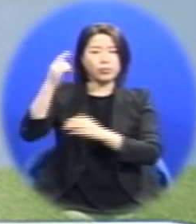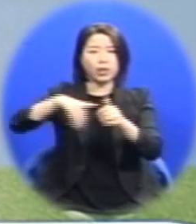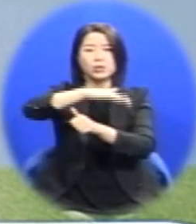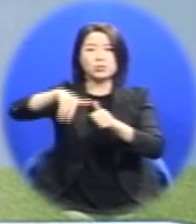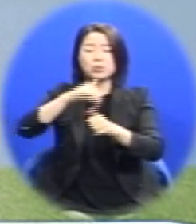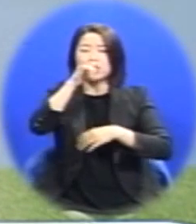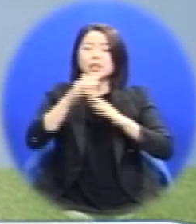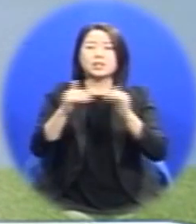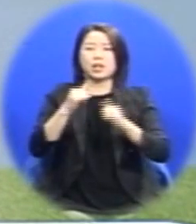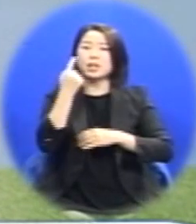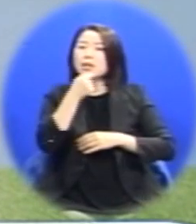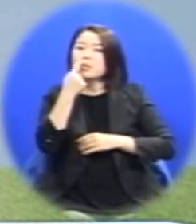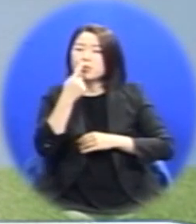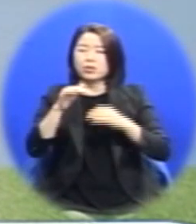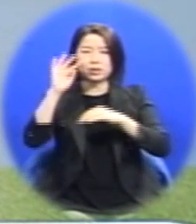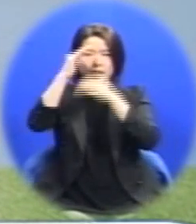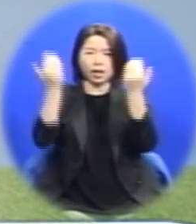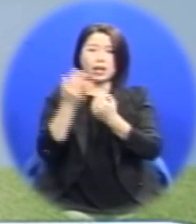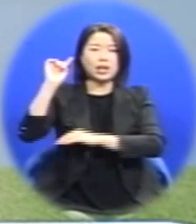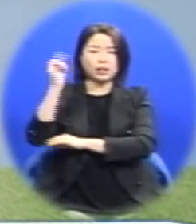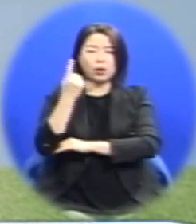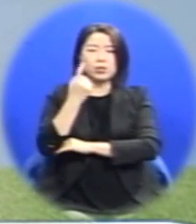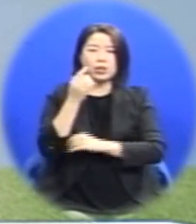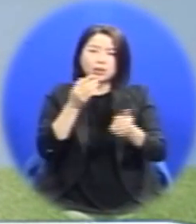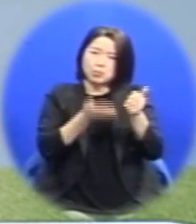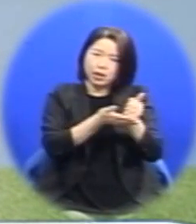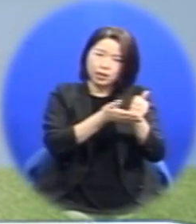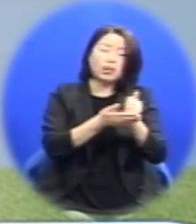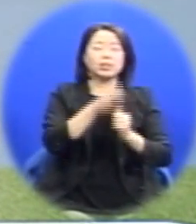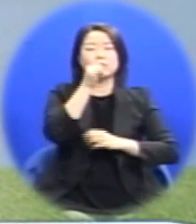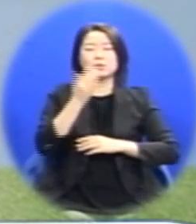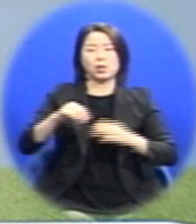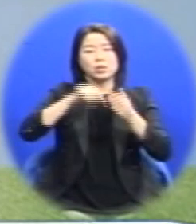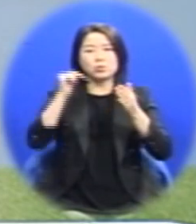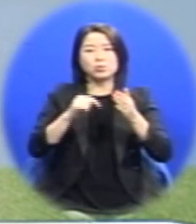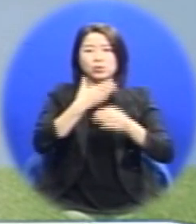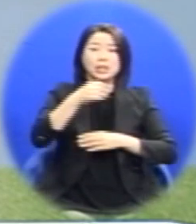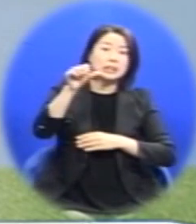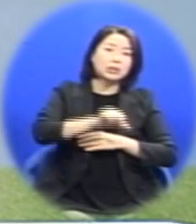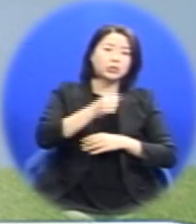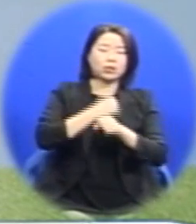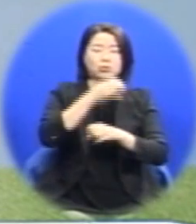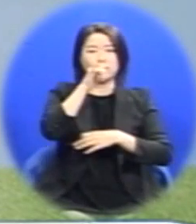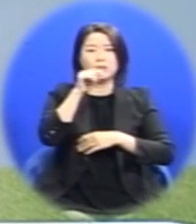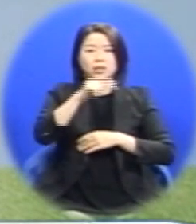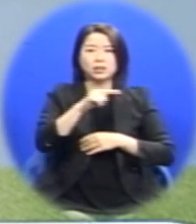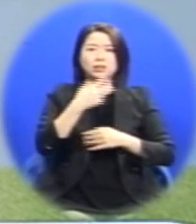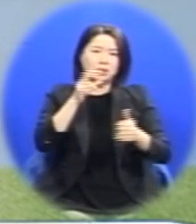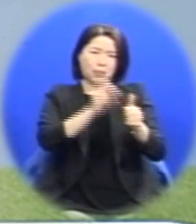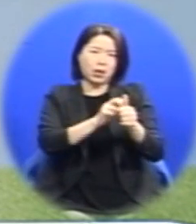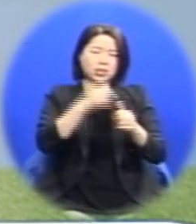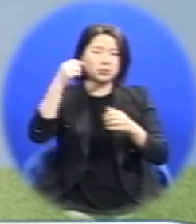있는 사람들이 입으로는 다 다윗을 위하는 것처럼 했지만 속으로는 저주하고 있는 그